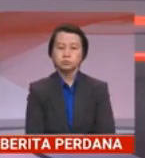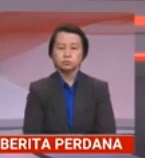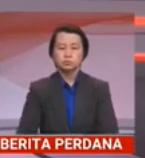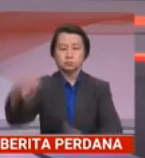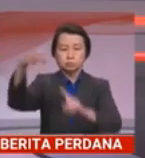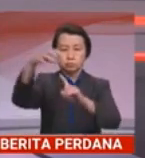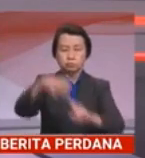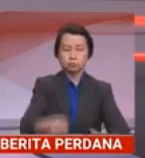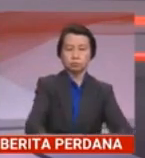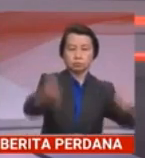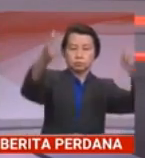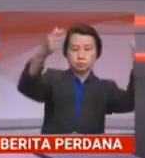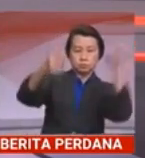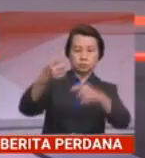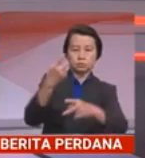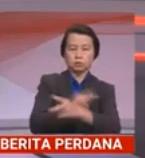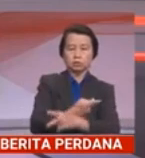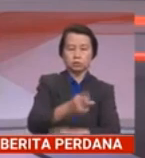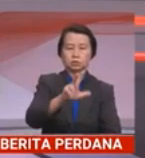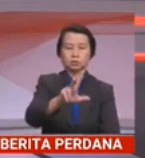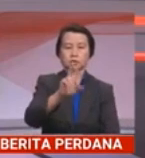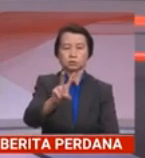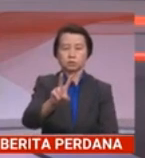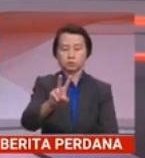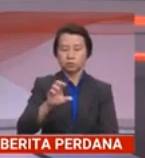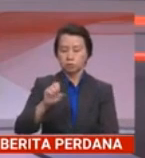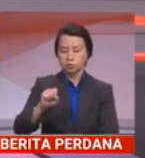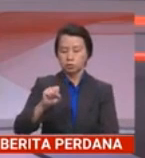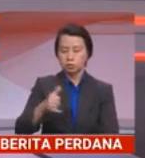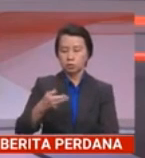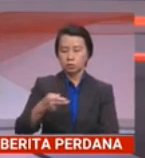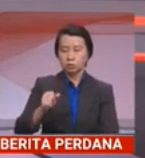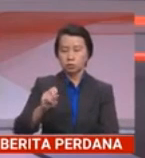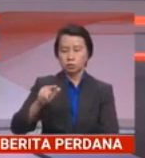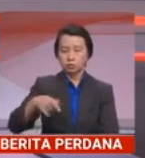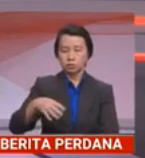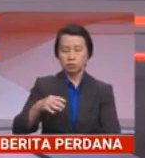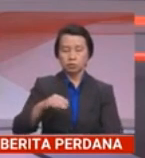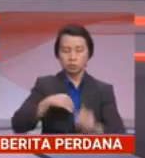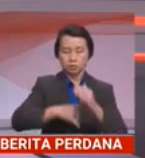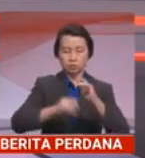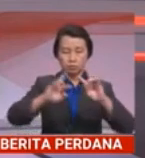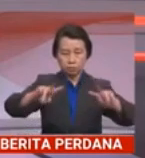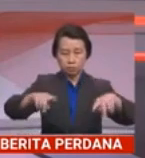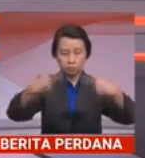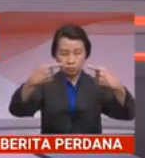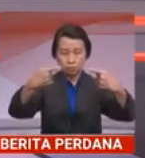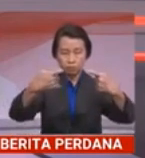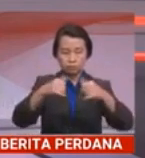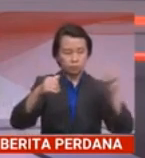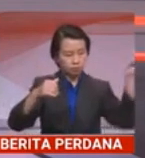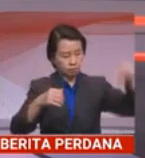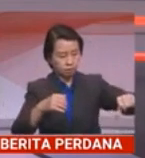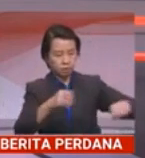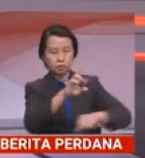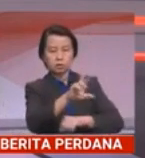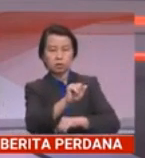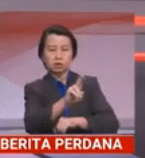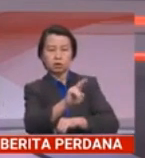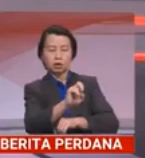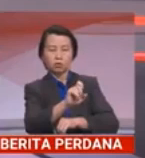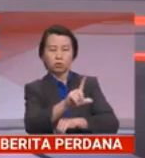Kejohanan skuasy kebangsaan kali ke-32, Muhammad Syafiq Kamal menempah tiket ke final selepas menumpaskan Daryl Rahul